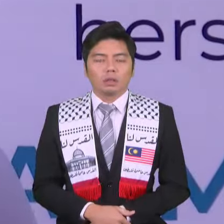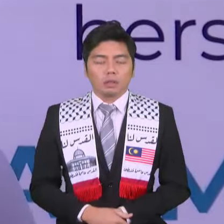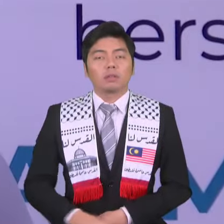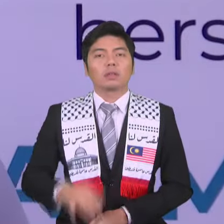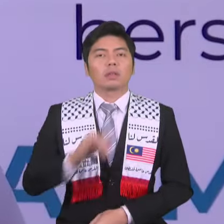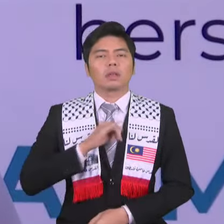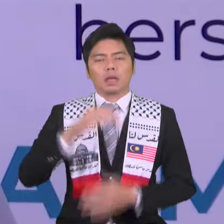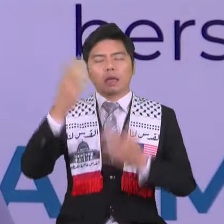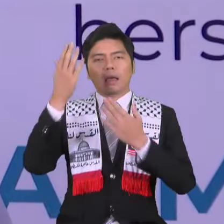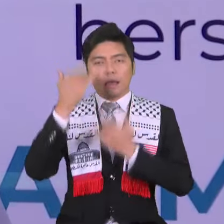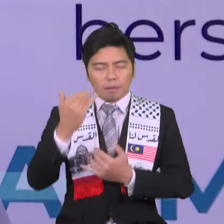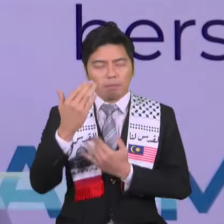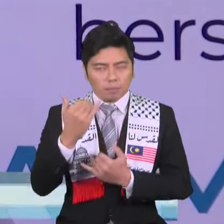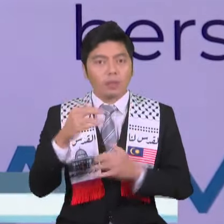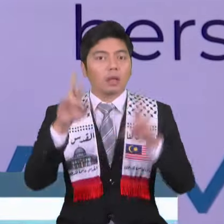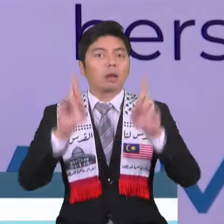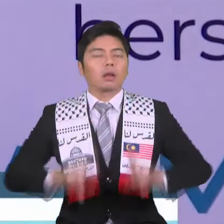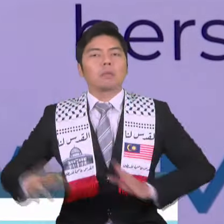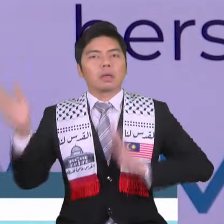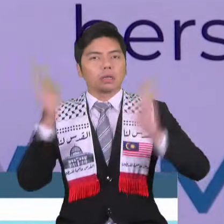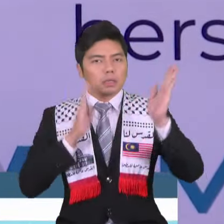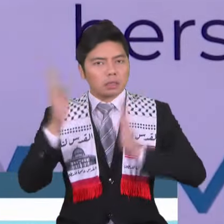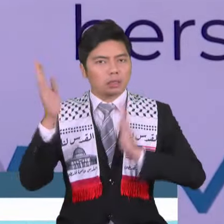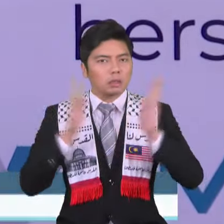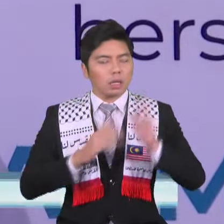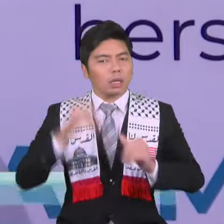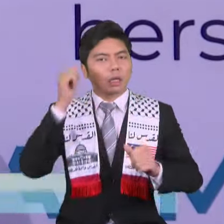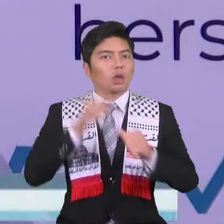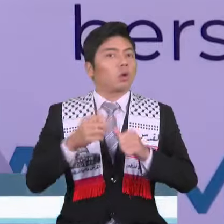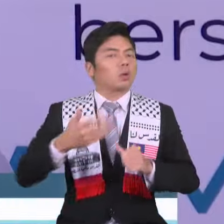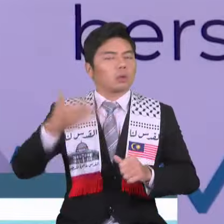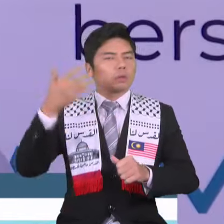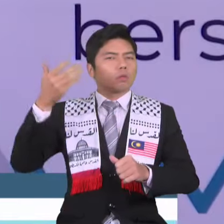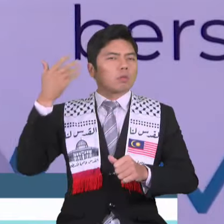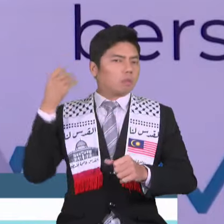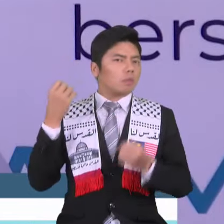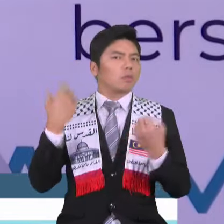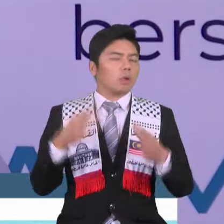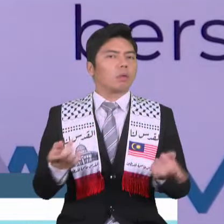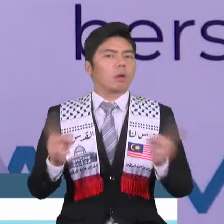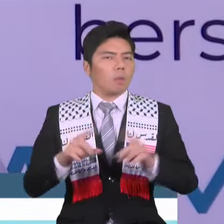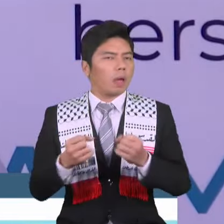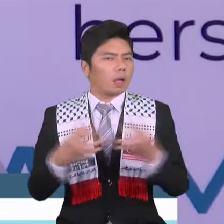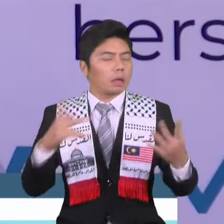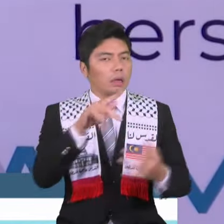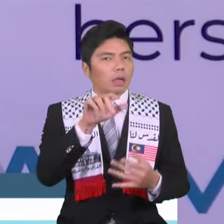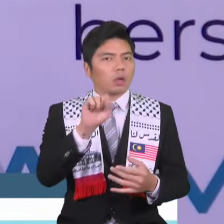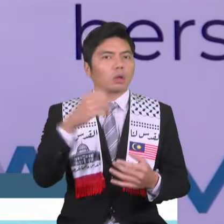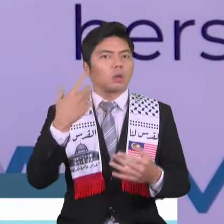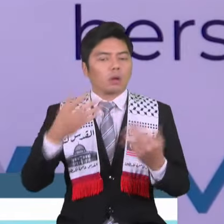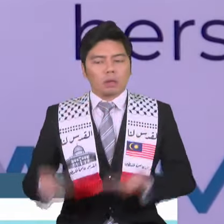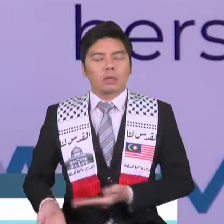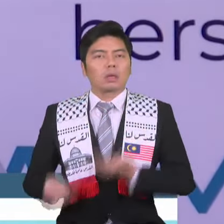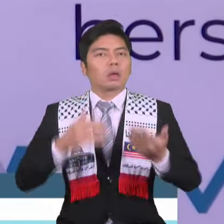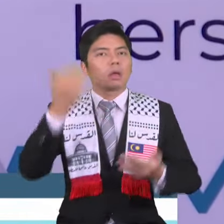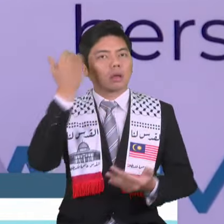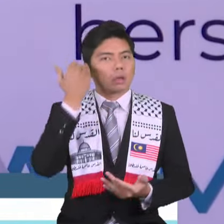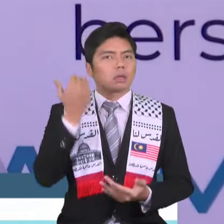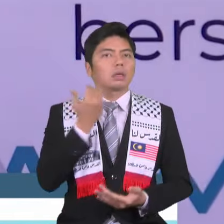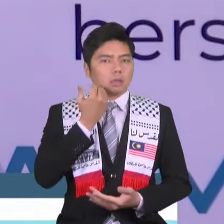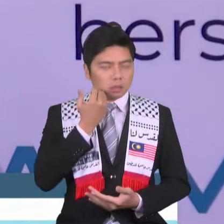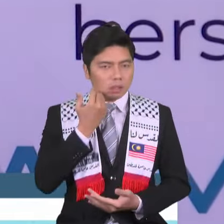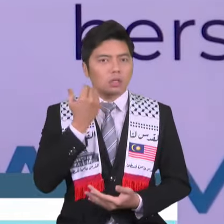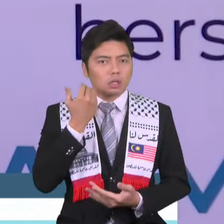Saya harap rakyat Malaysia mengambil iktibar daripada siri kes yang telah dibawa ke mahkamah. Mereka yang